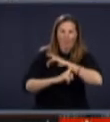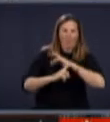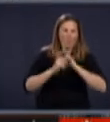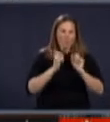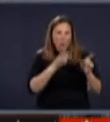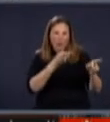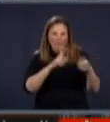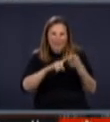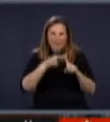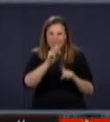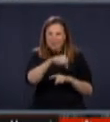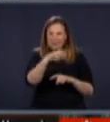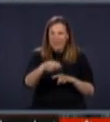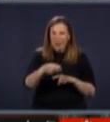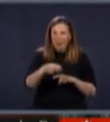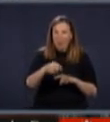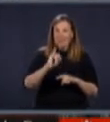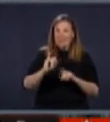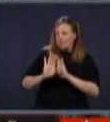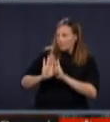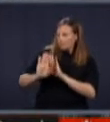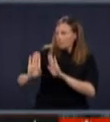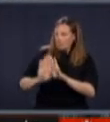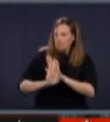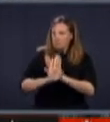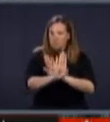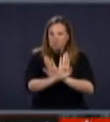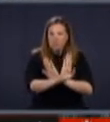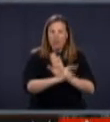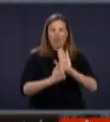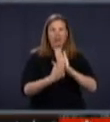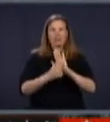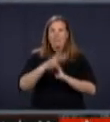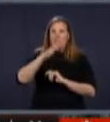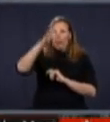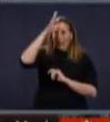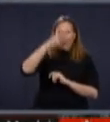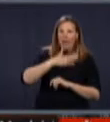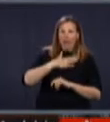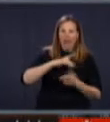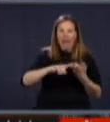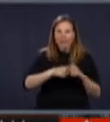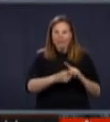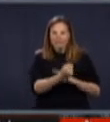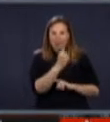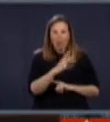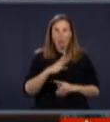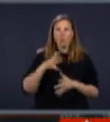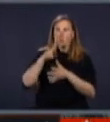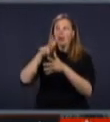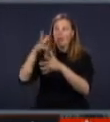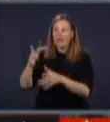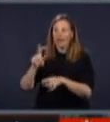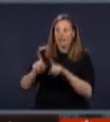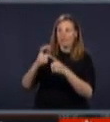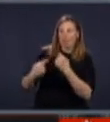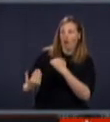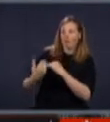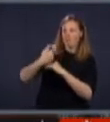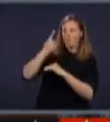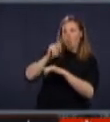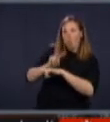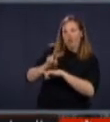quelqu'un chez moi, respecter les distances, un proche, mes parents, par exemple, d'autant plus qu'on disait même que les grands-parents pourraient peut-être, dans certains cas, venir garder à la